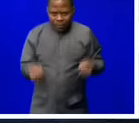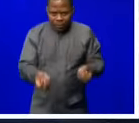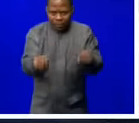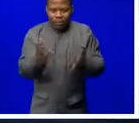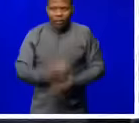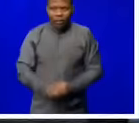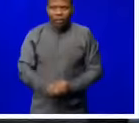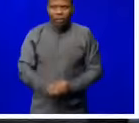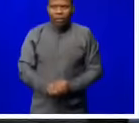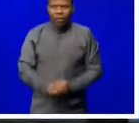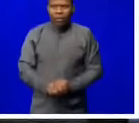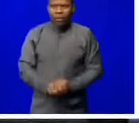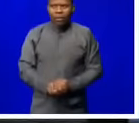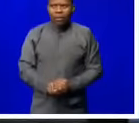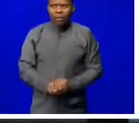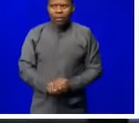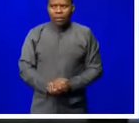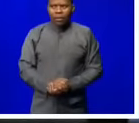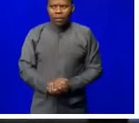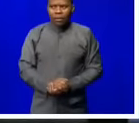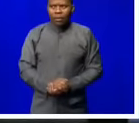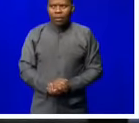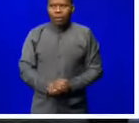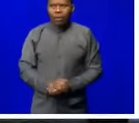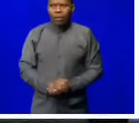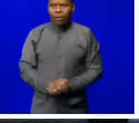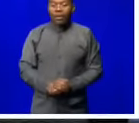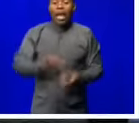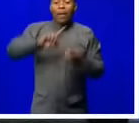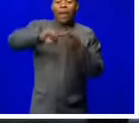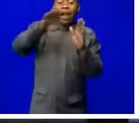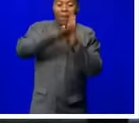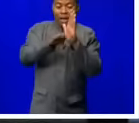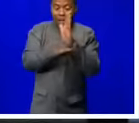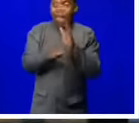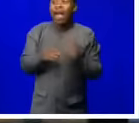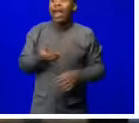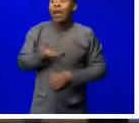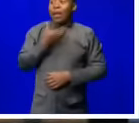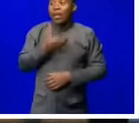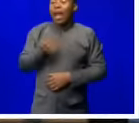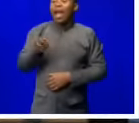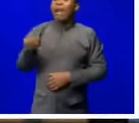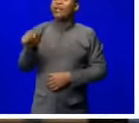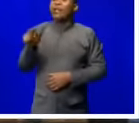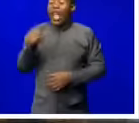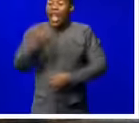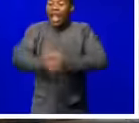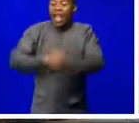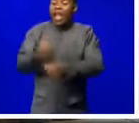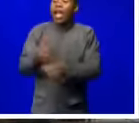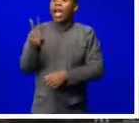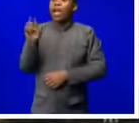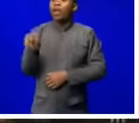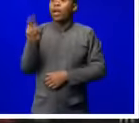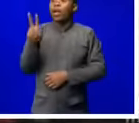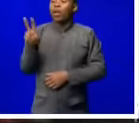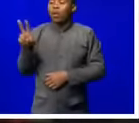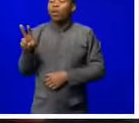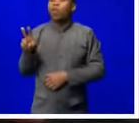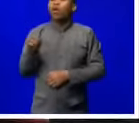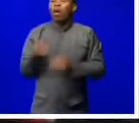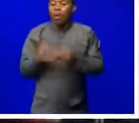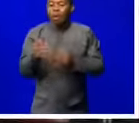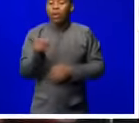singena kuto Tindzaba tetemidlalo. Kusachubeka yona ke imidlalo eMthen Premier League kulesizini lesetulu ya 2022-2023. Umqiqishi welicembu